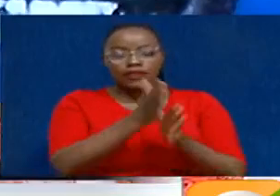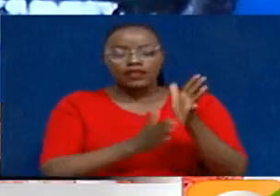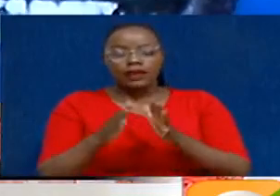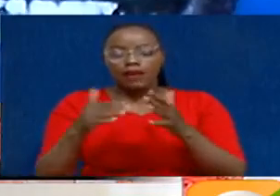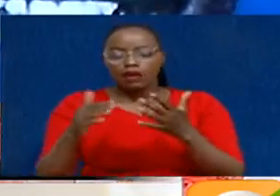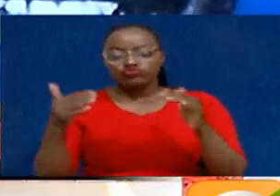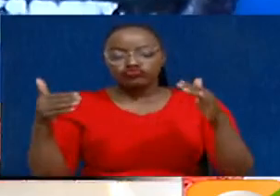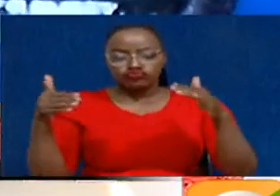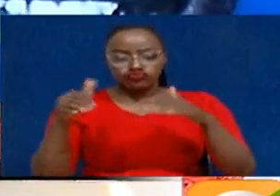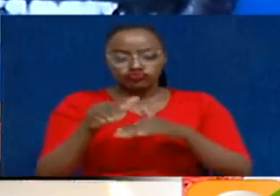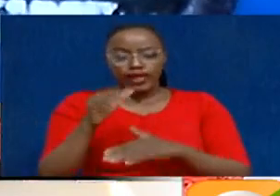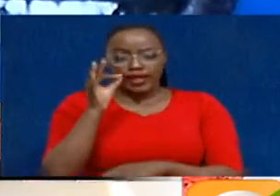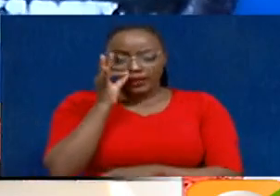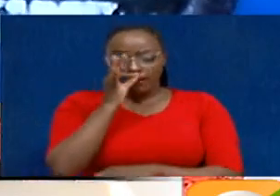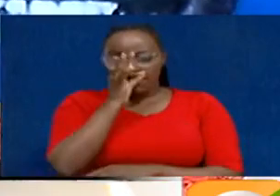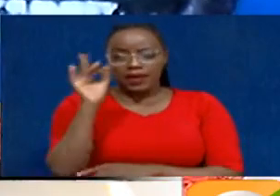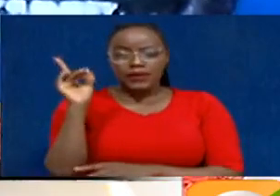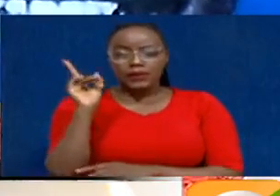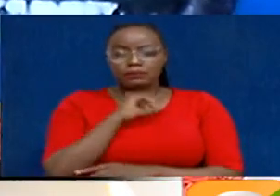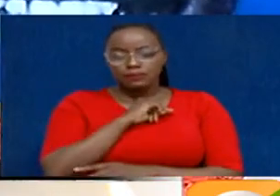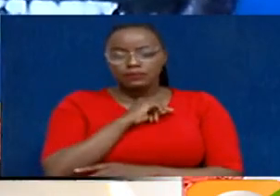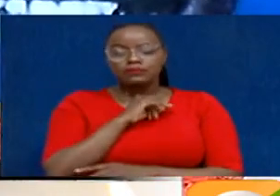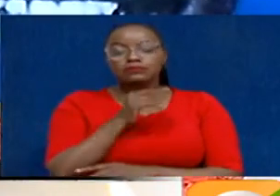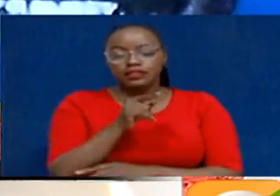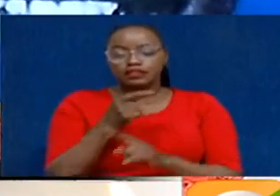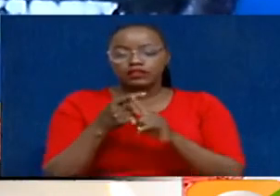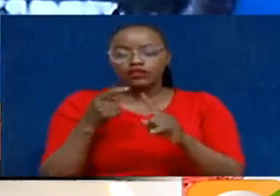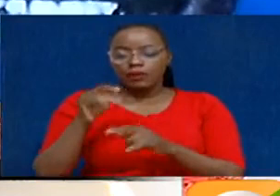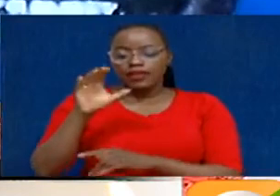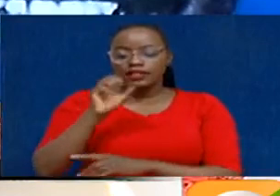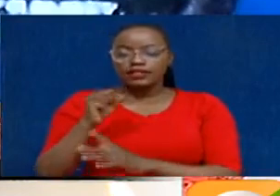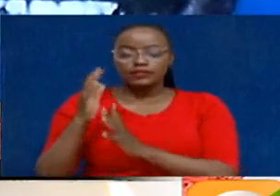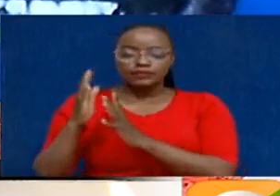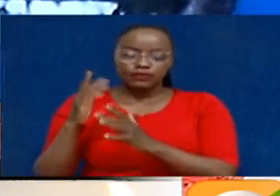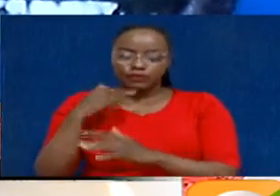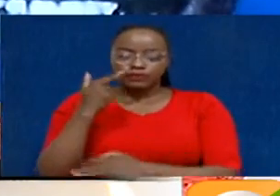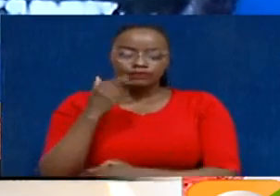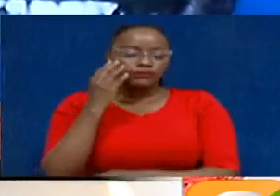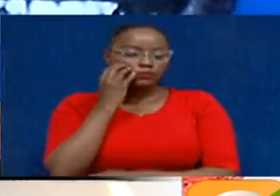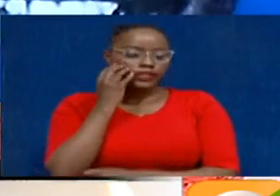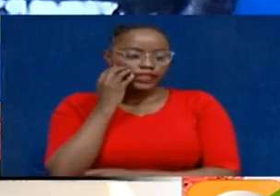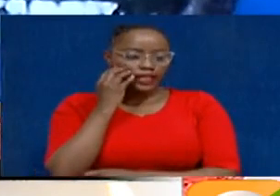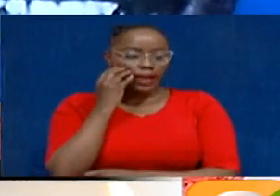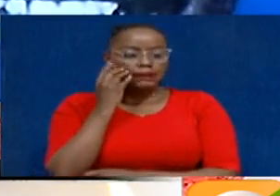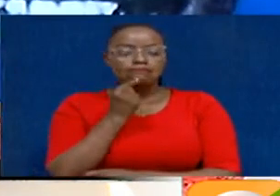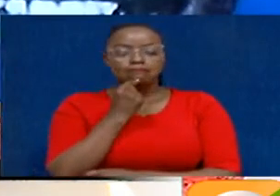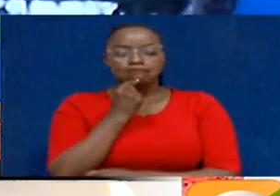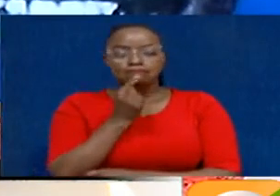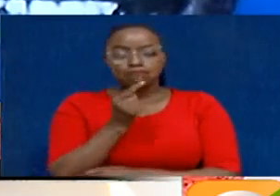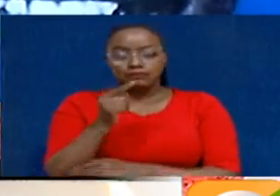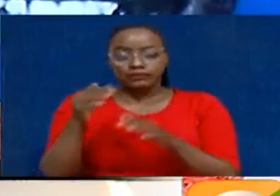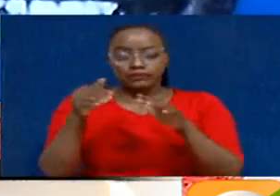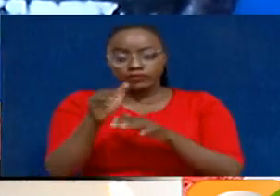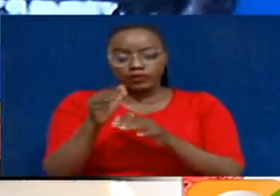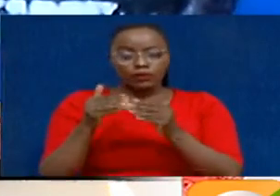mipango ya kumpumzisha mwenda zake Rais Mwai Kibaki imekamilika. Hayo ni kwa mujibu wa Waziri wa Usalama wa Ndani Daktari Fred Matiang'i, ambaye amesema kuwa mazishi